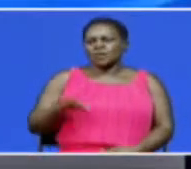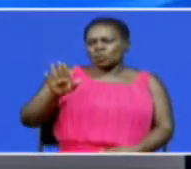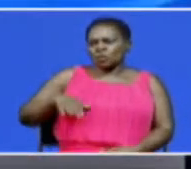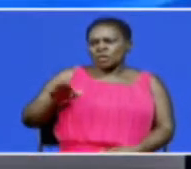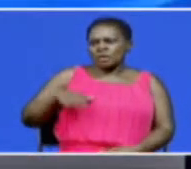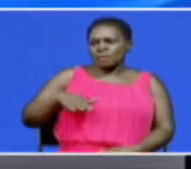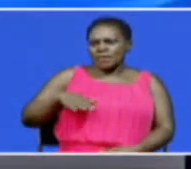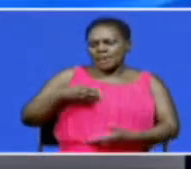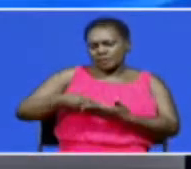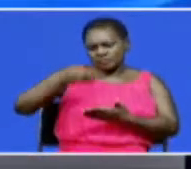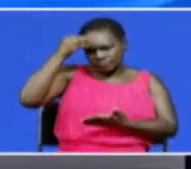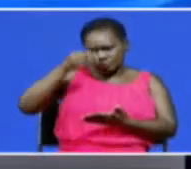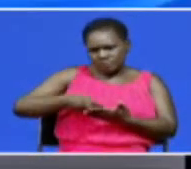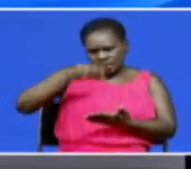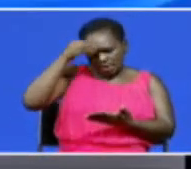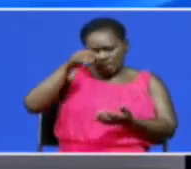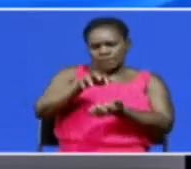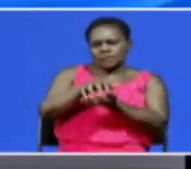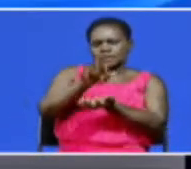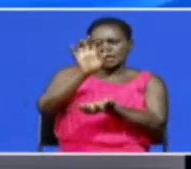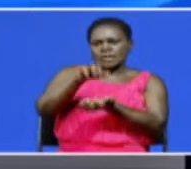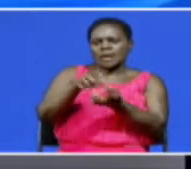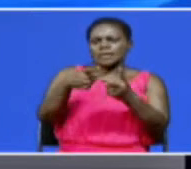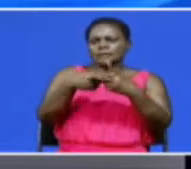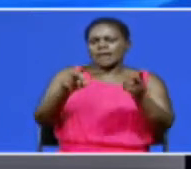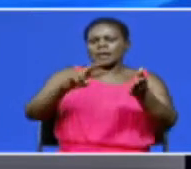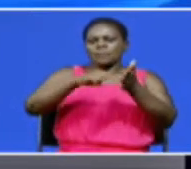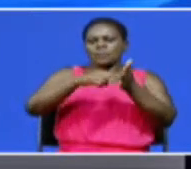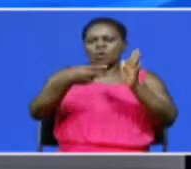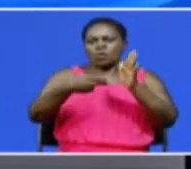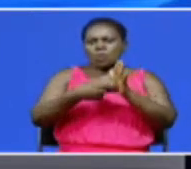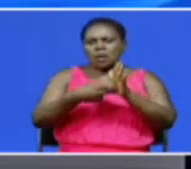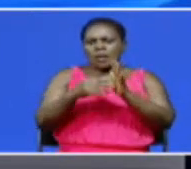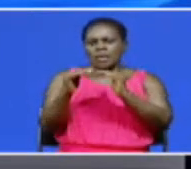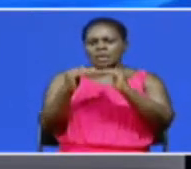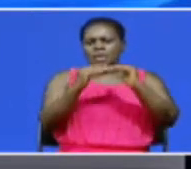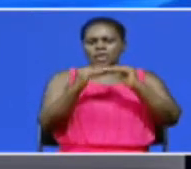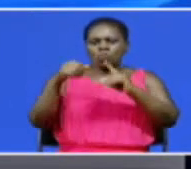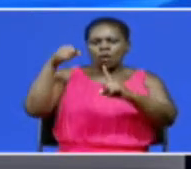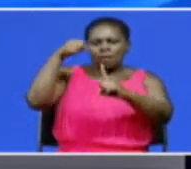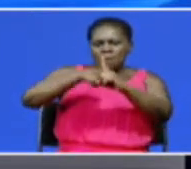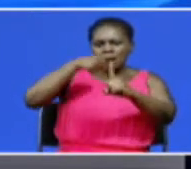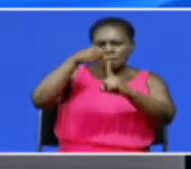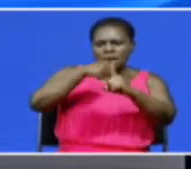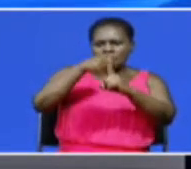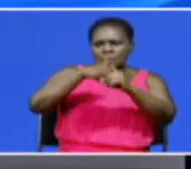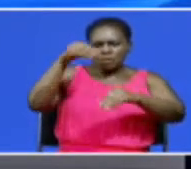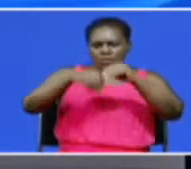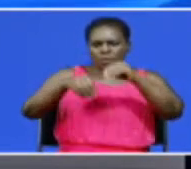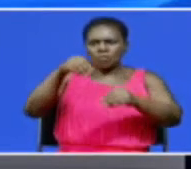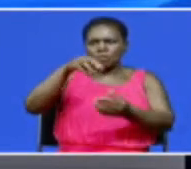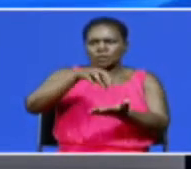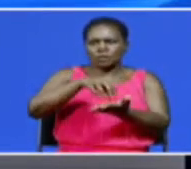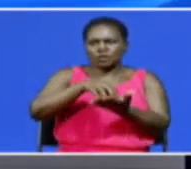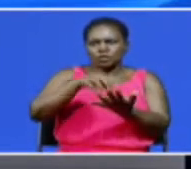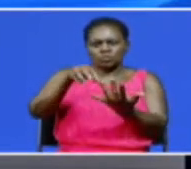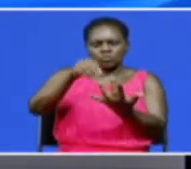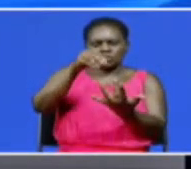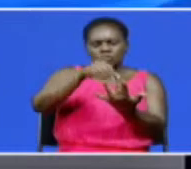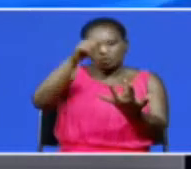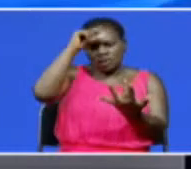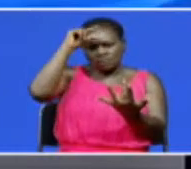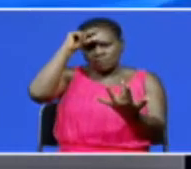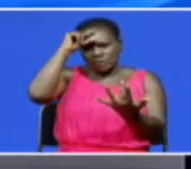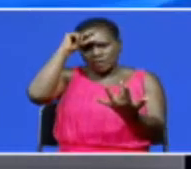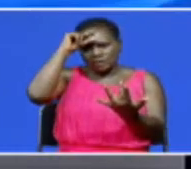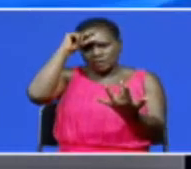Wanawake wasomi kutoka kaunti ya Tana River wameanzisha mpango wa kupigania usawa katika nafasi za kuchaguliwa na uteuzi serikalini